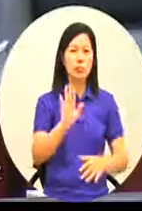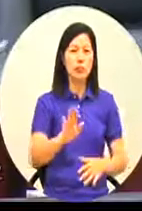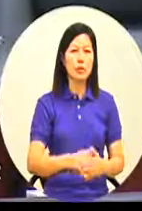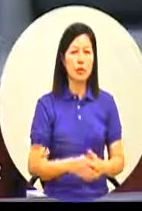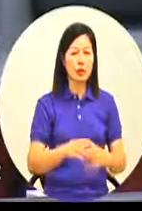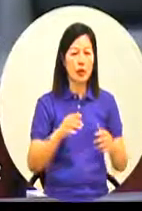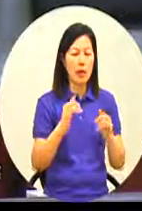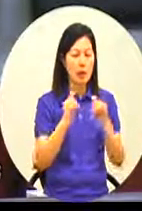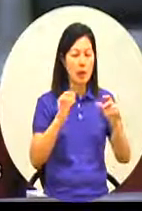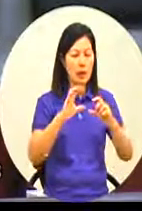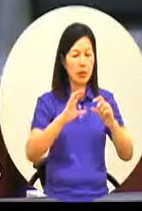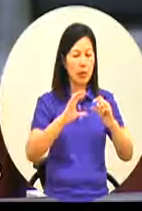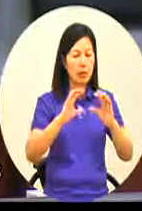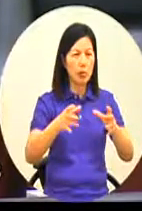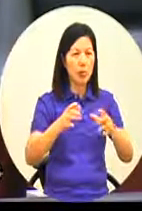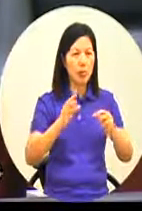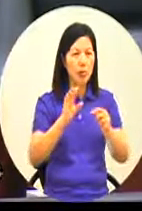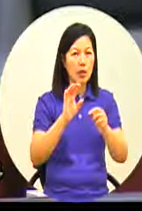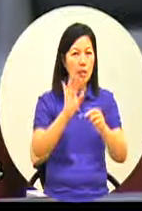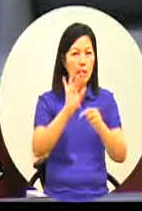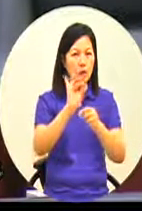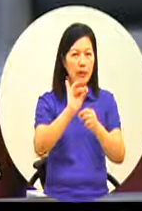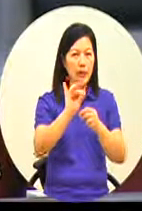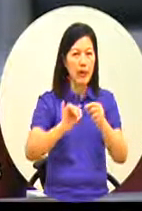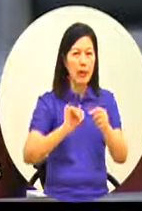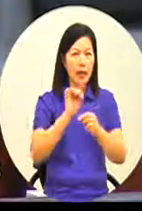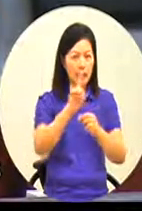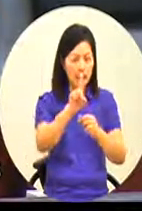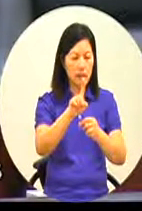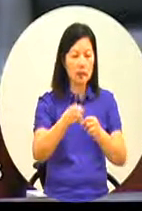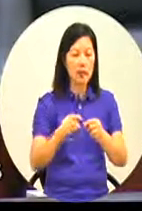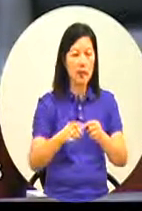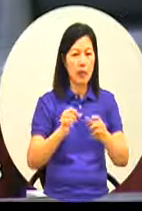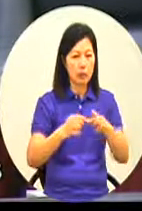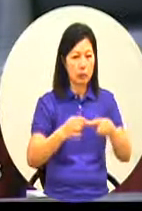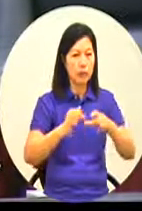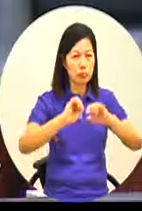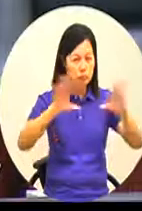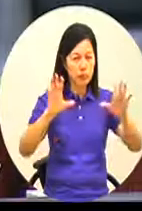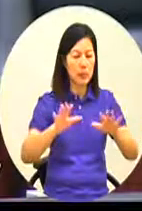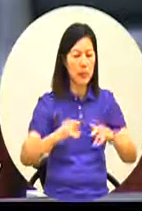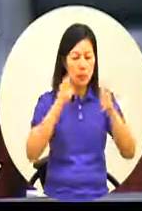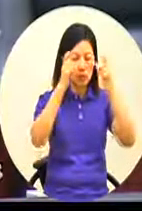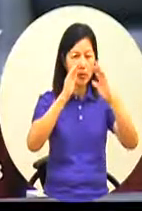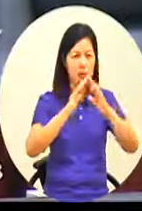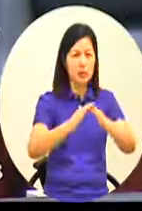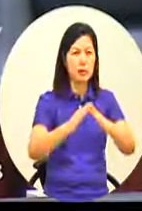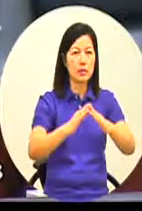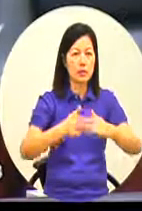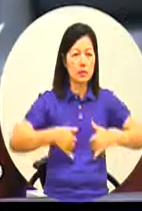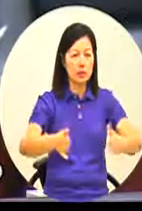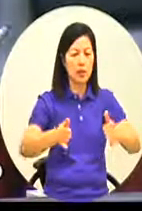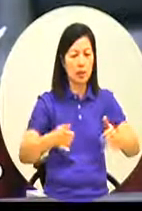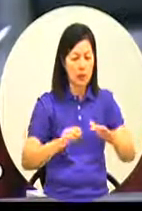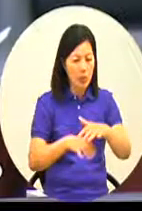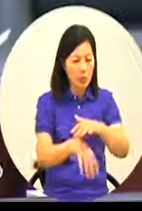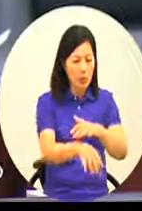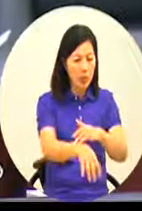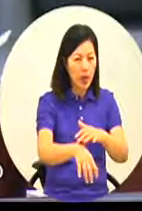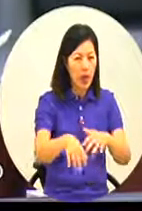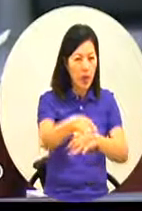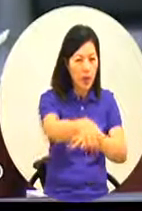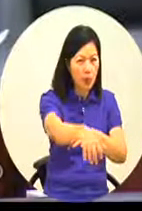国101年的时候做公告，就是我们的高雄市道路挖掘管理自治条例，其实那当中的